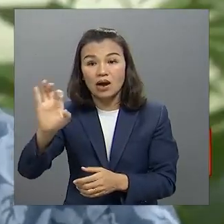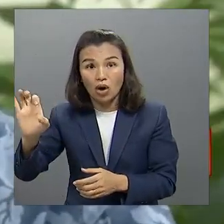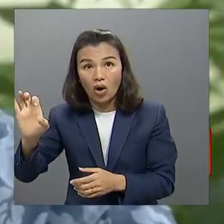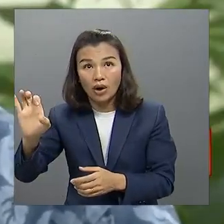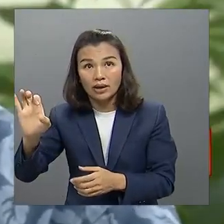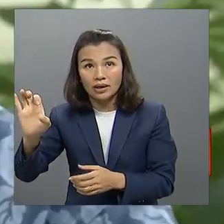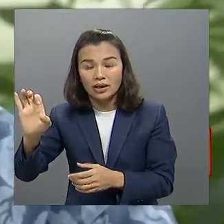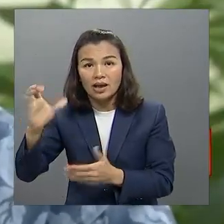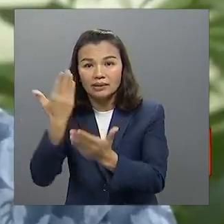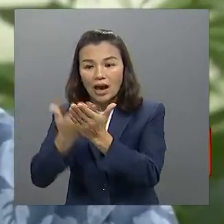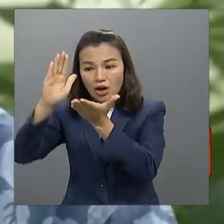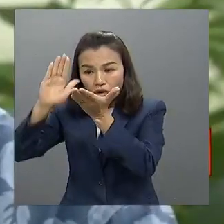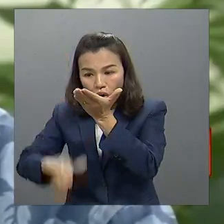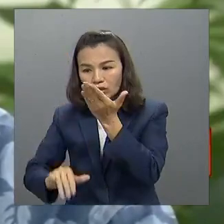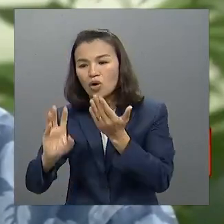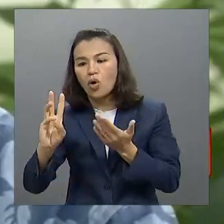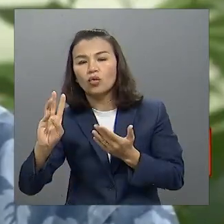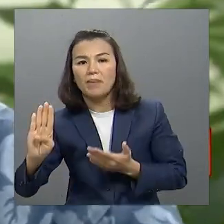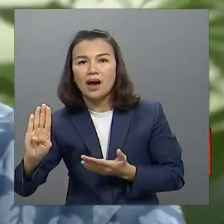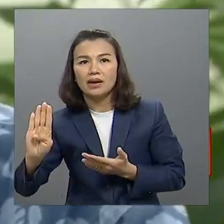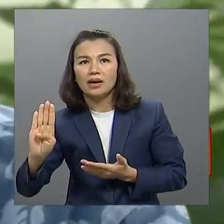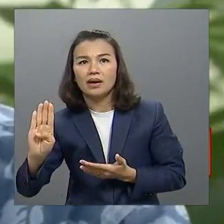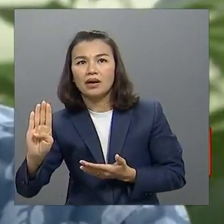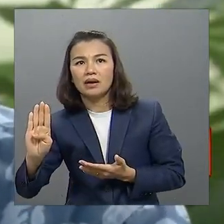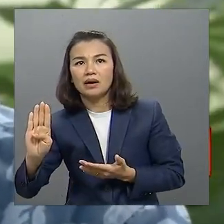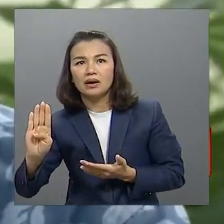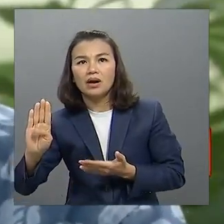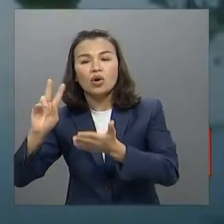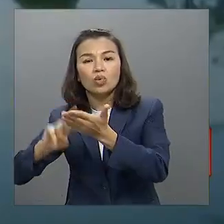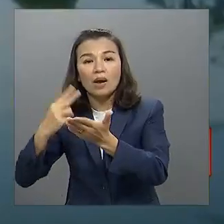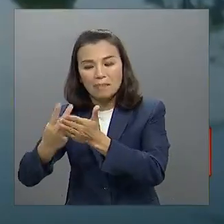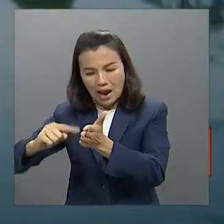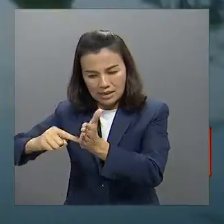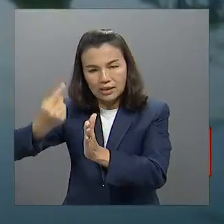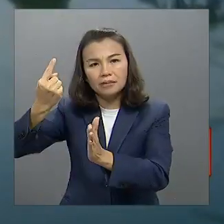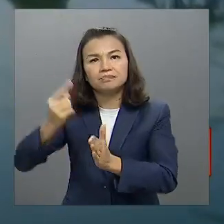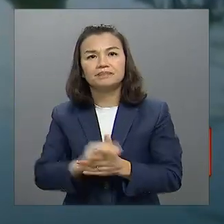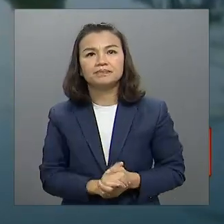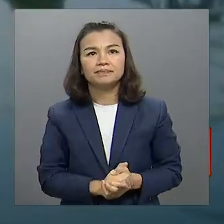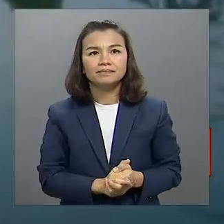เรื่องนั้นเป็นเรื่องที่เป็นจุดพลิกครั้งใหญ่นะครับ